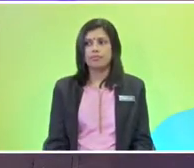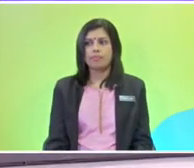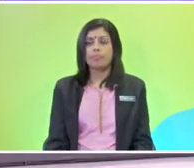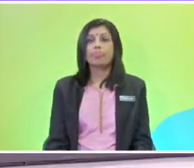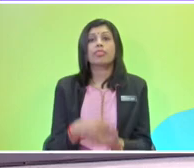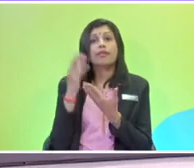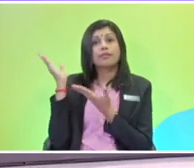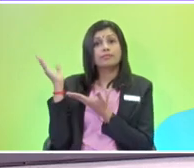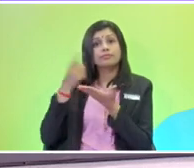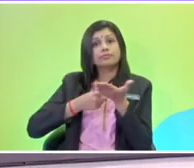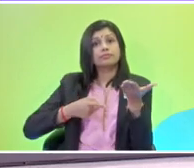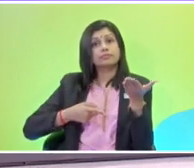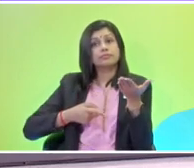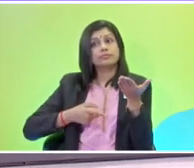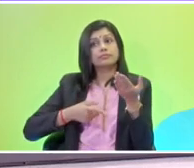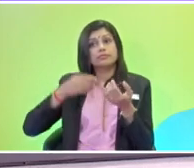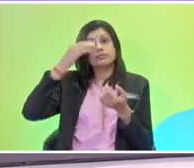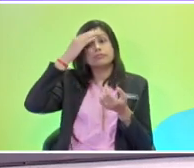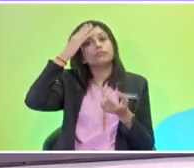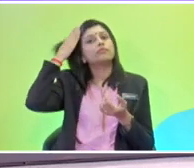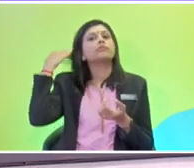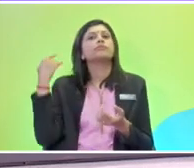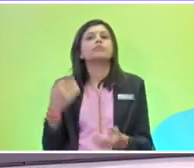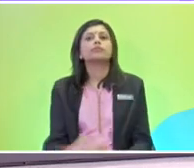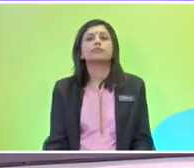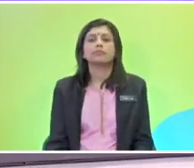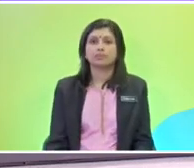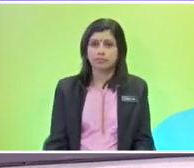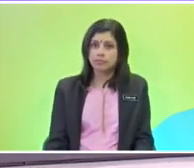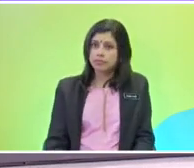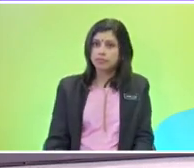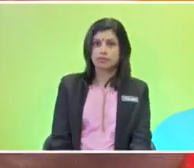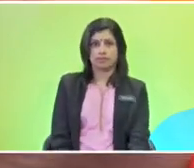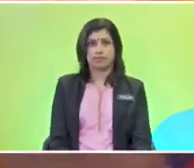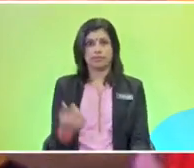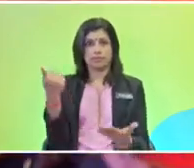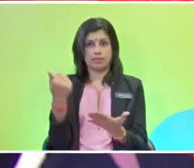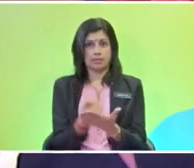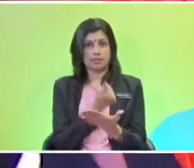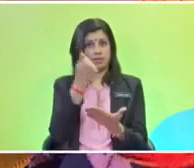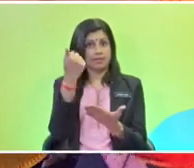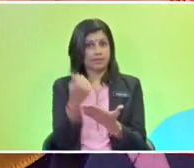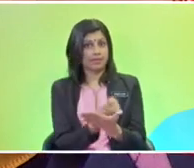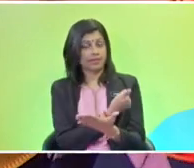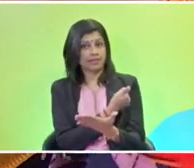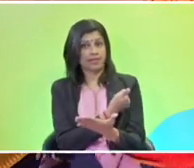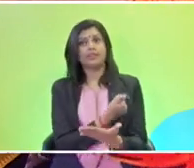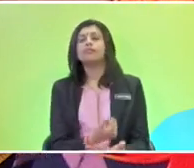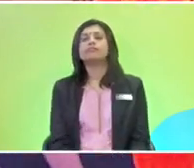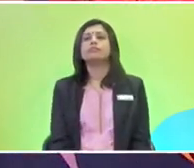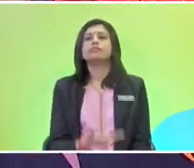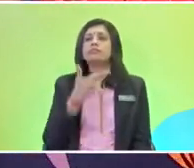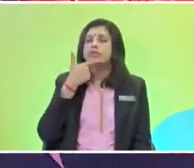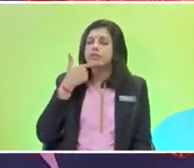mesti dia tahu. Ini saya tahu cikgu. Ini ialah mangga. Mangga ni